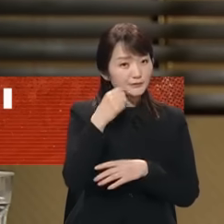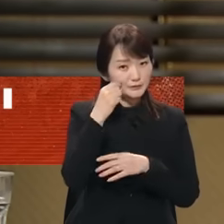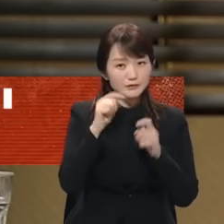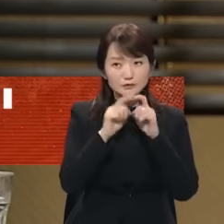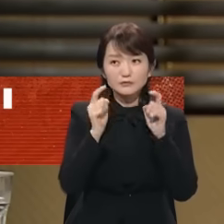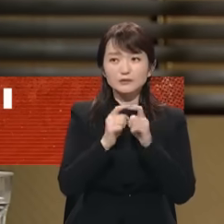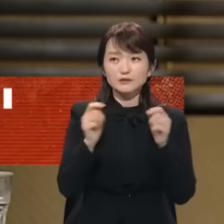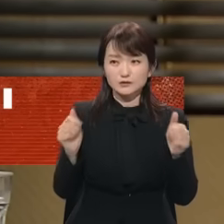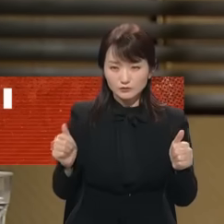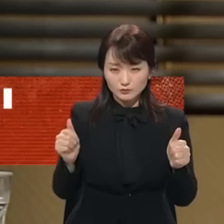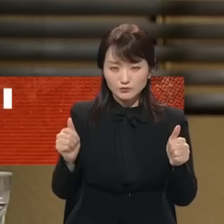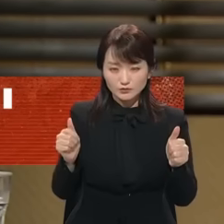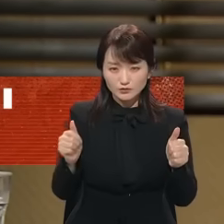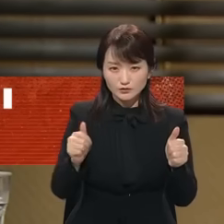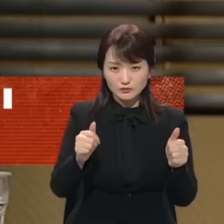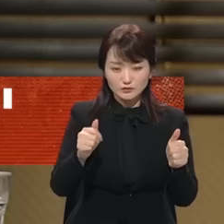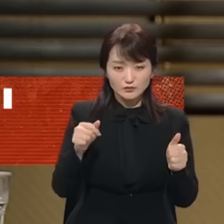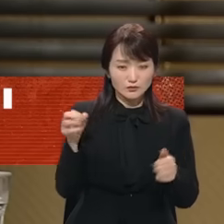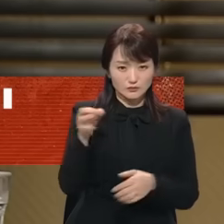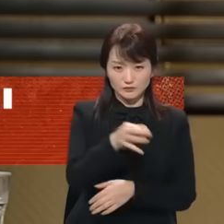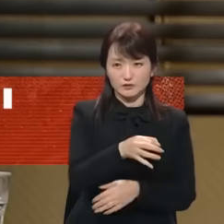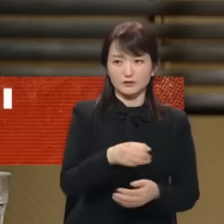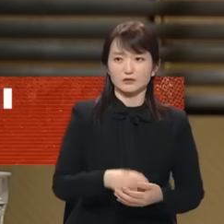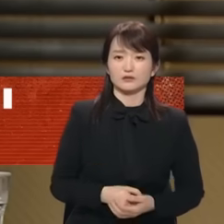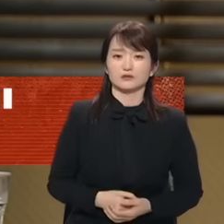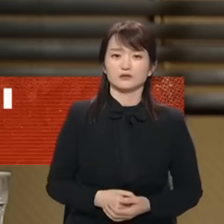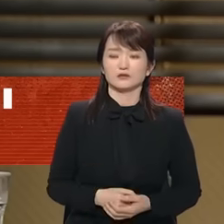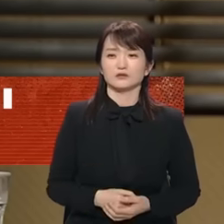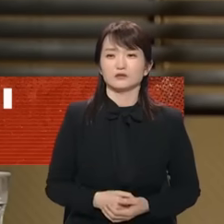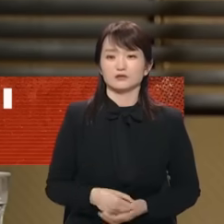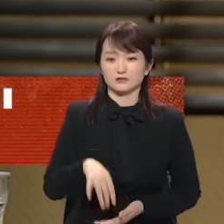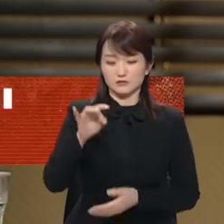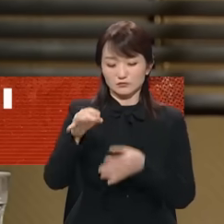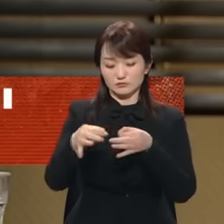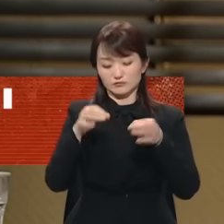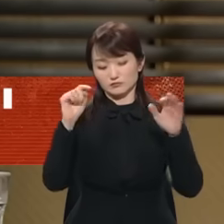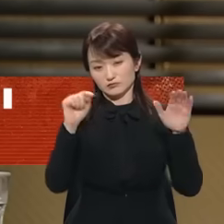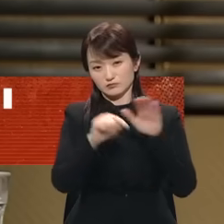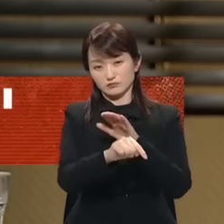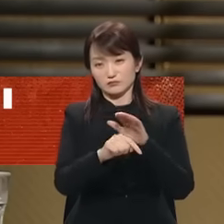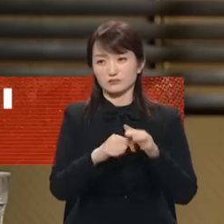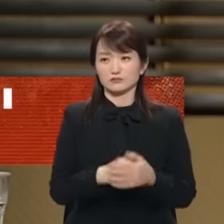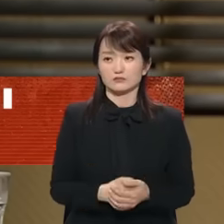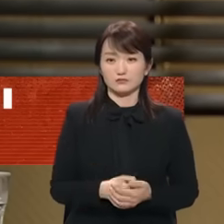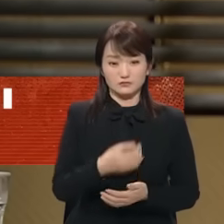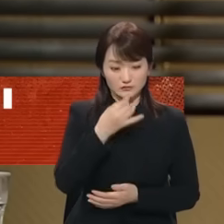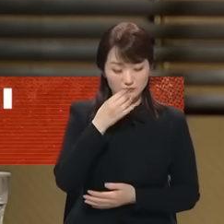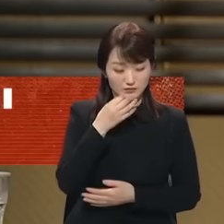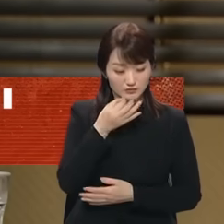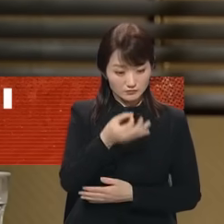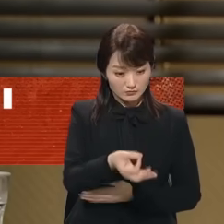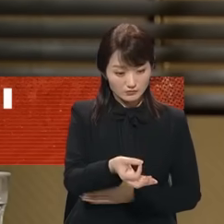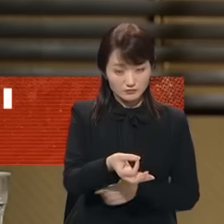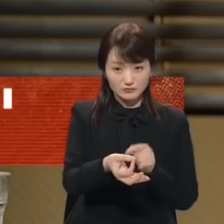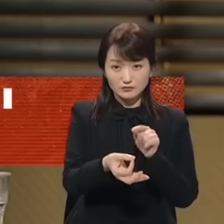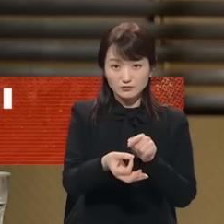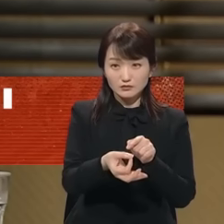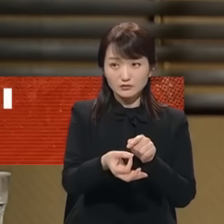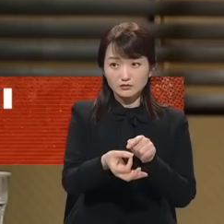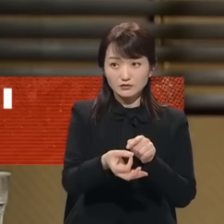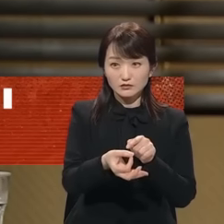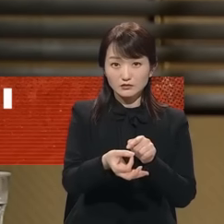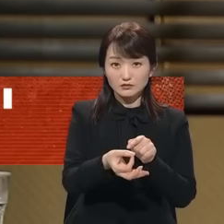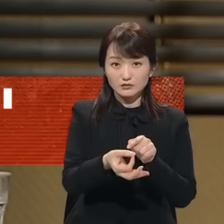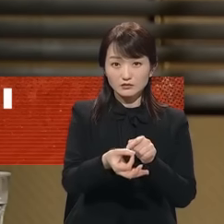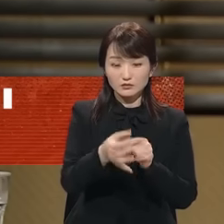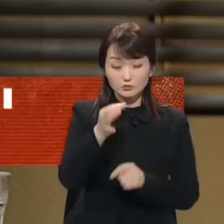그거는 변제 능력이 있는지 유무가 아니고요 처음 들어올 때부터 그니까 소위 말해서 밥값을 내려고 했다가 어